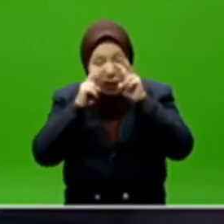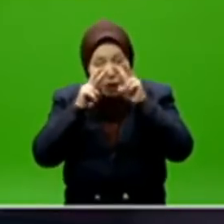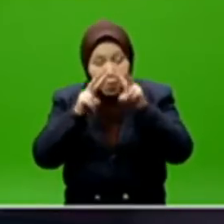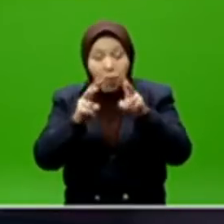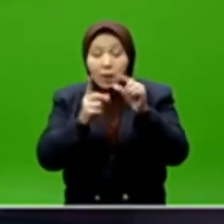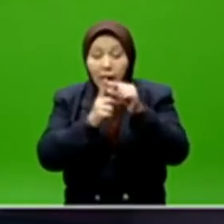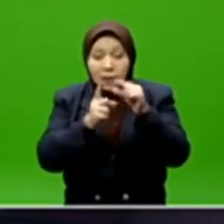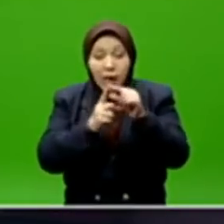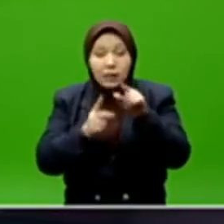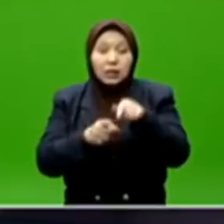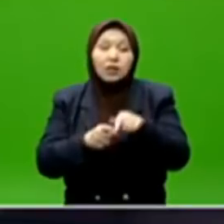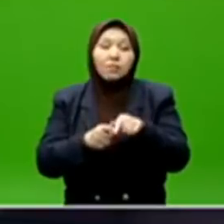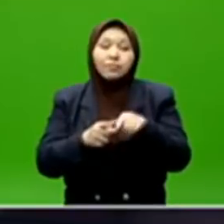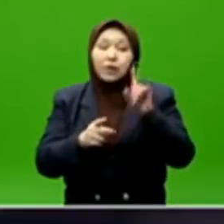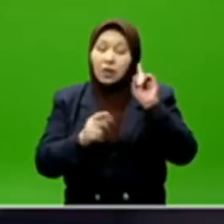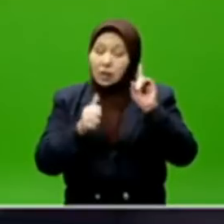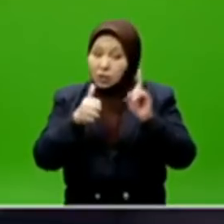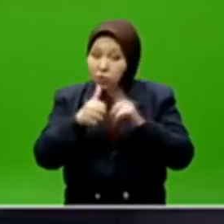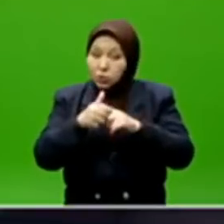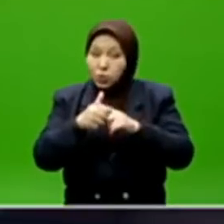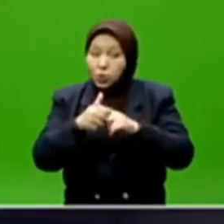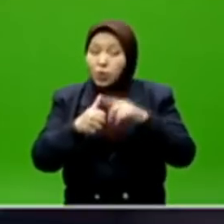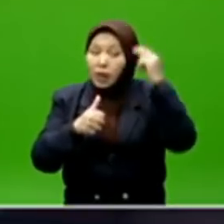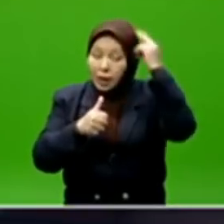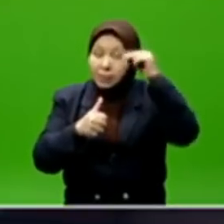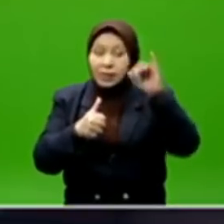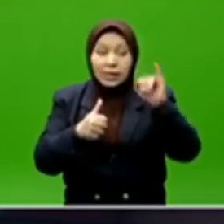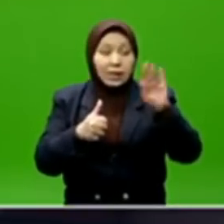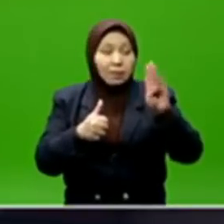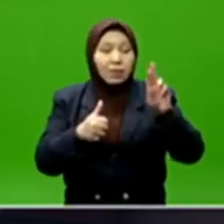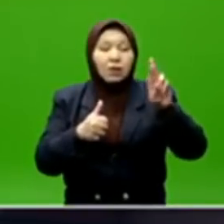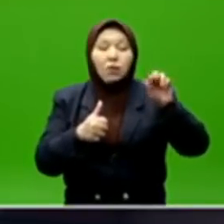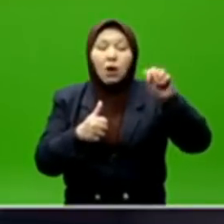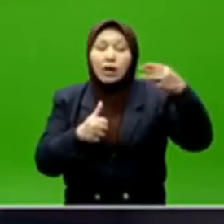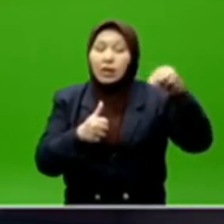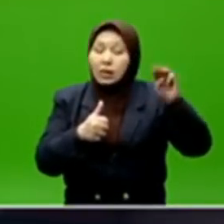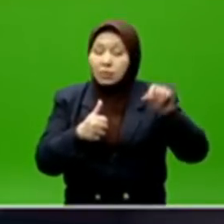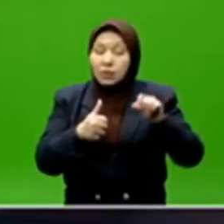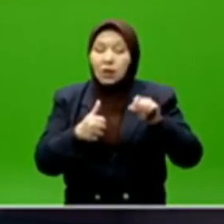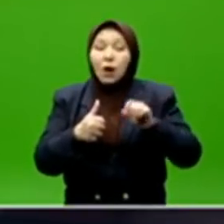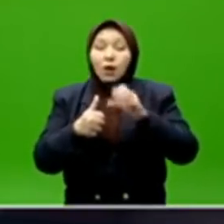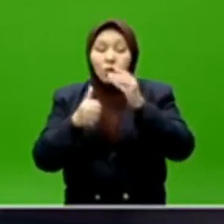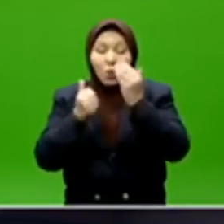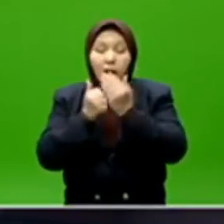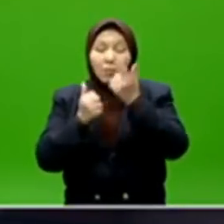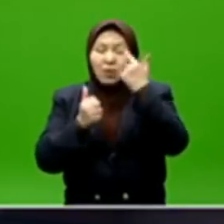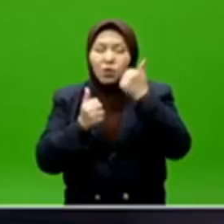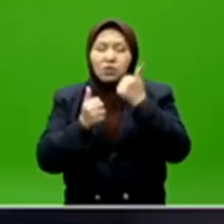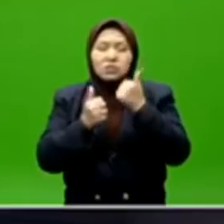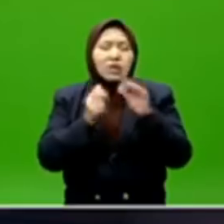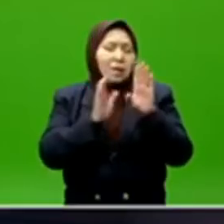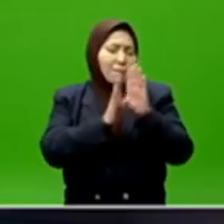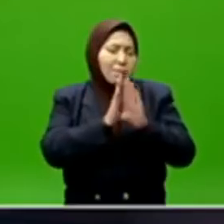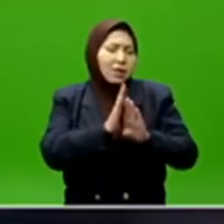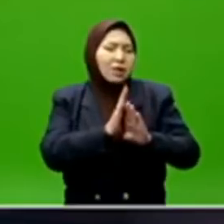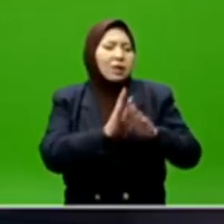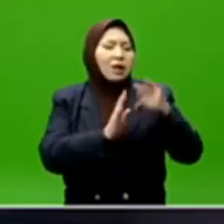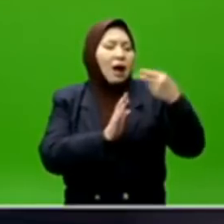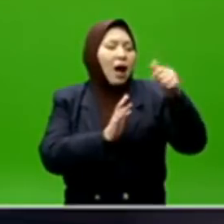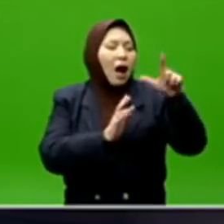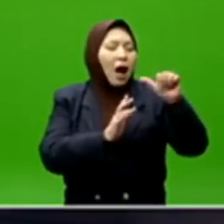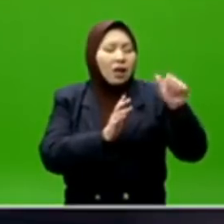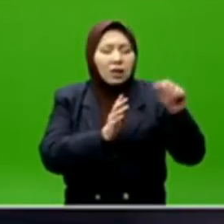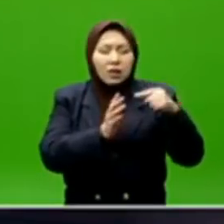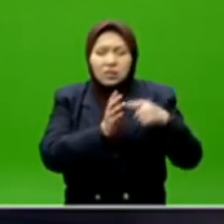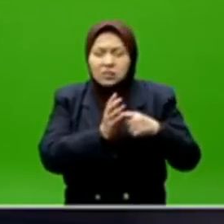perkataannya. Satu, Nabi Ibrahim berdoa pasal asnam ini menyesatkan. Pasal Nabi Ibrahim ada pengalaman dengan